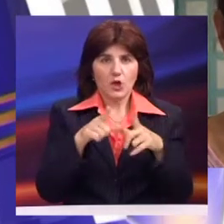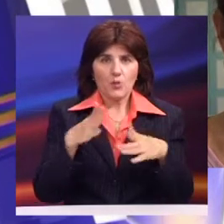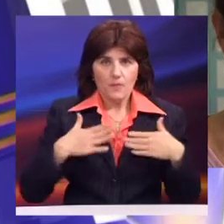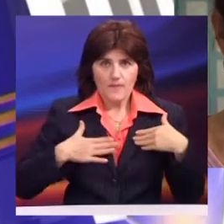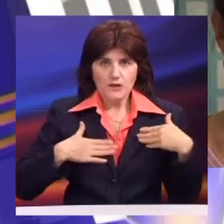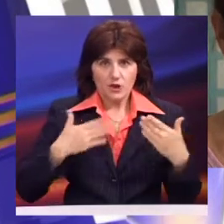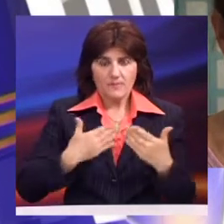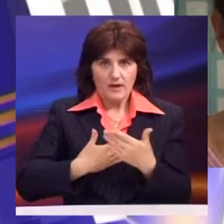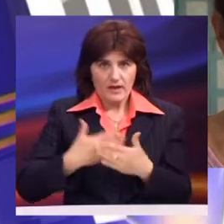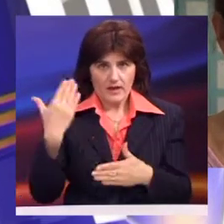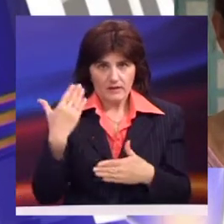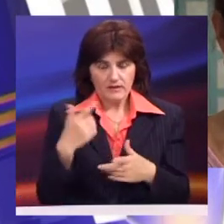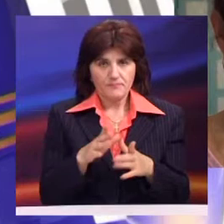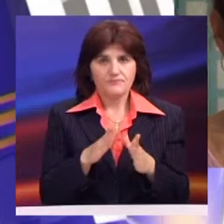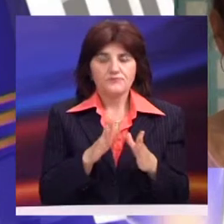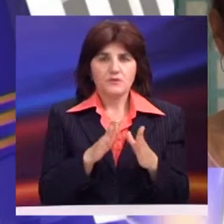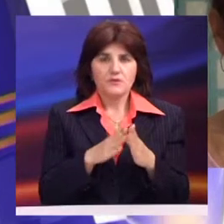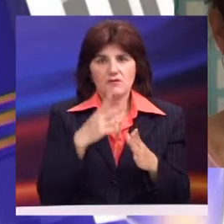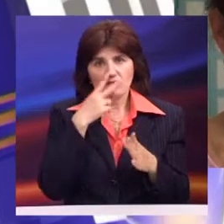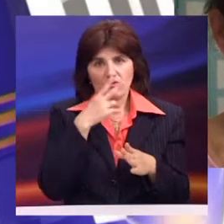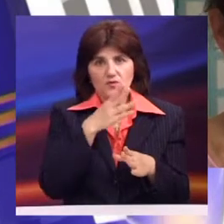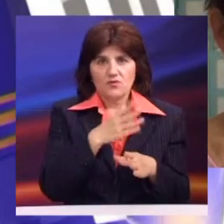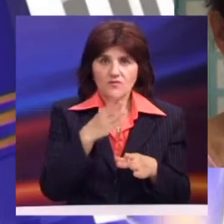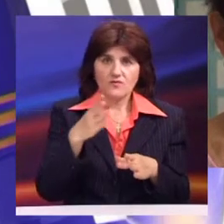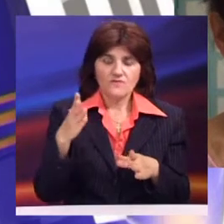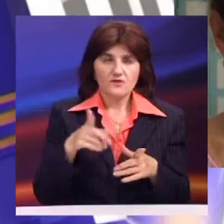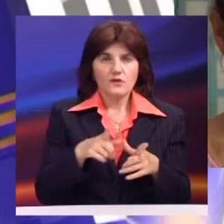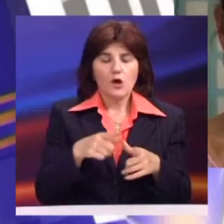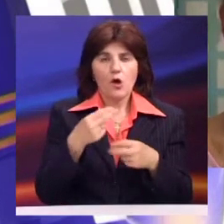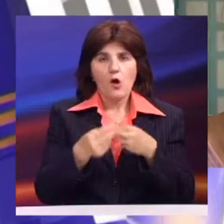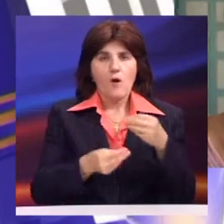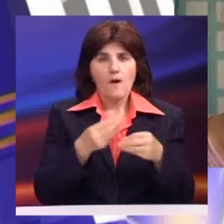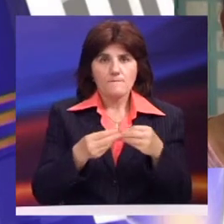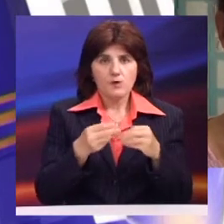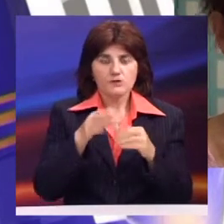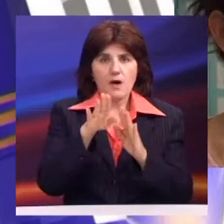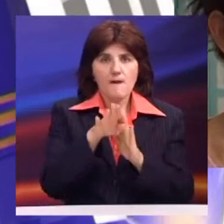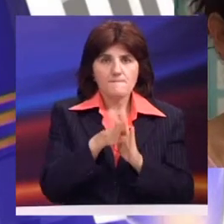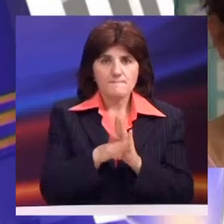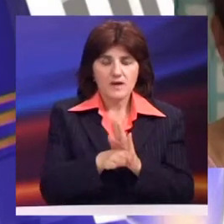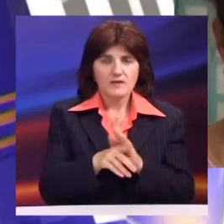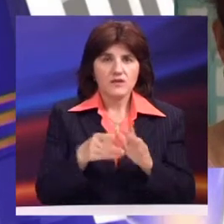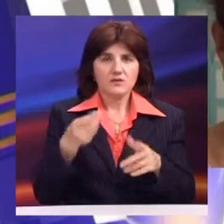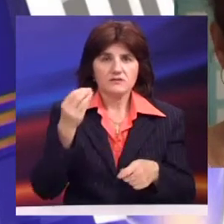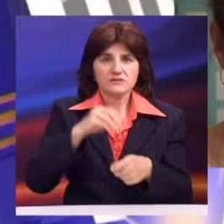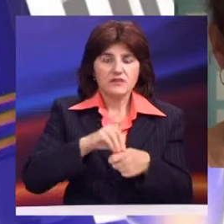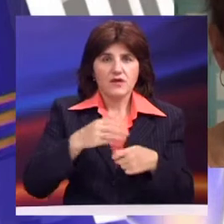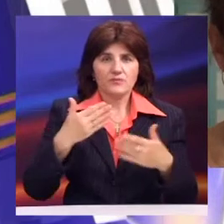našem gradu. Odnosno, porodično stambeni objekti, vidi se da su tri puta manje se